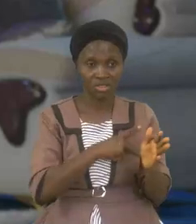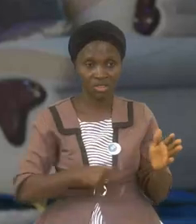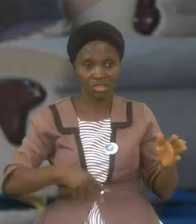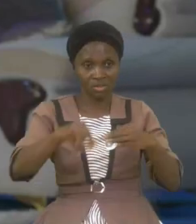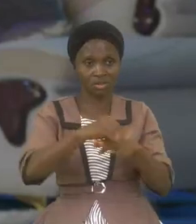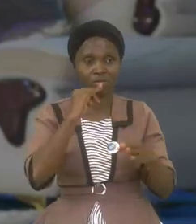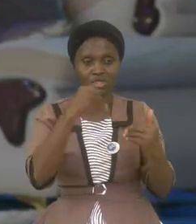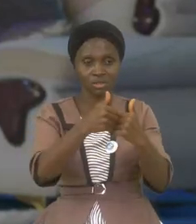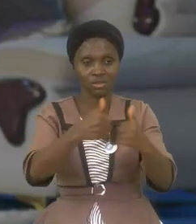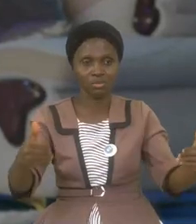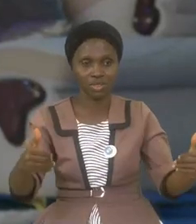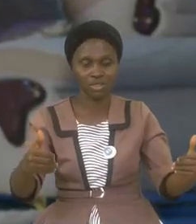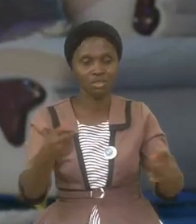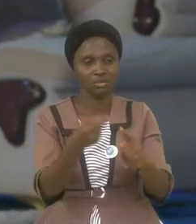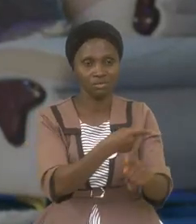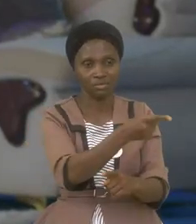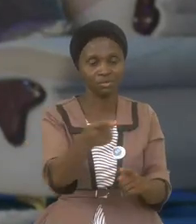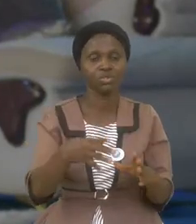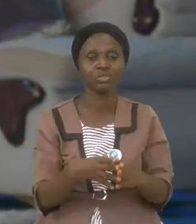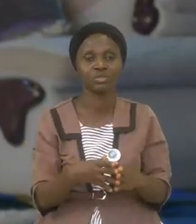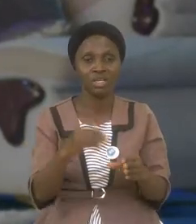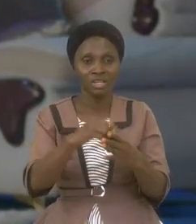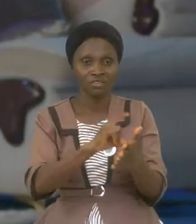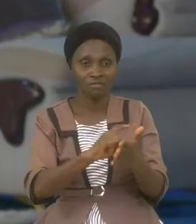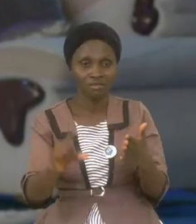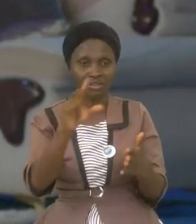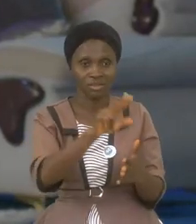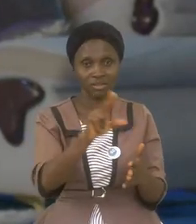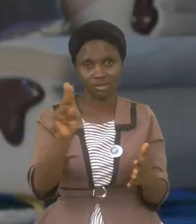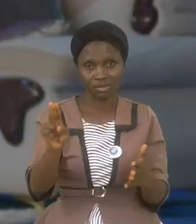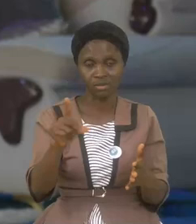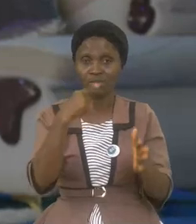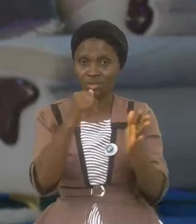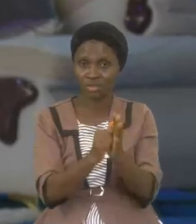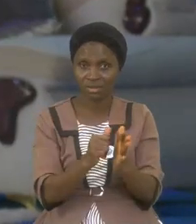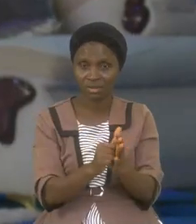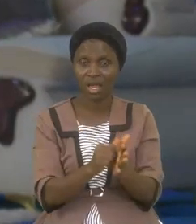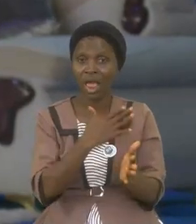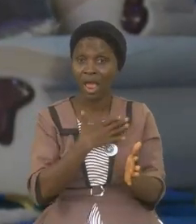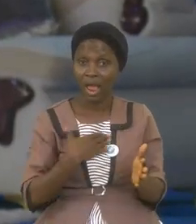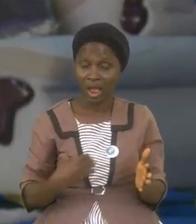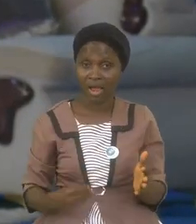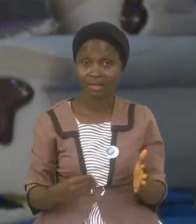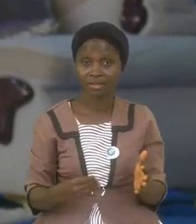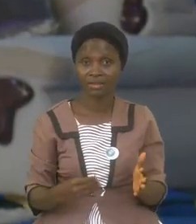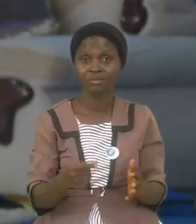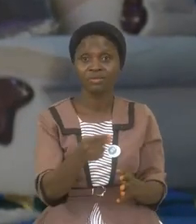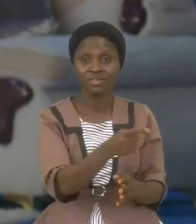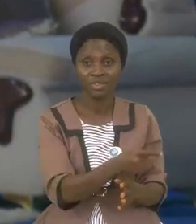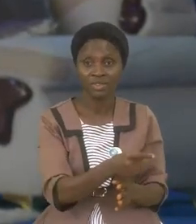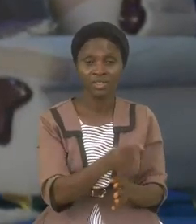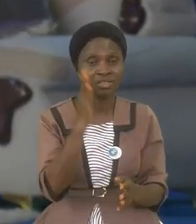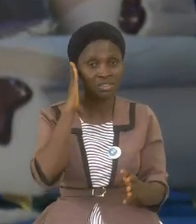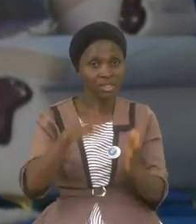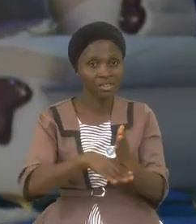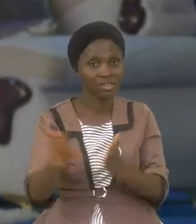Nebuchadnezzar, qu'on va t'enlever le royaume. Verset 32 dit,